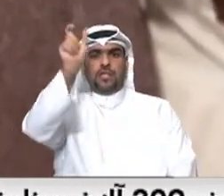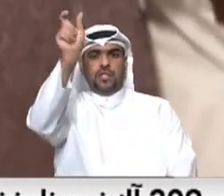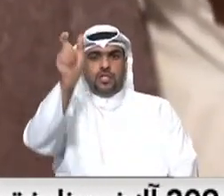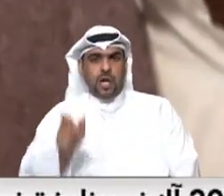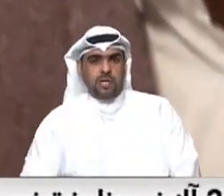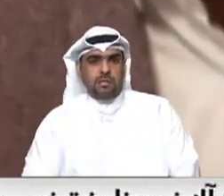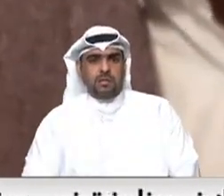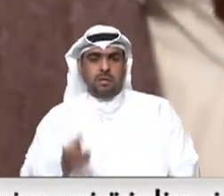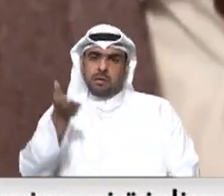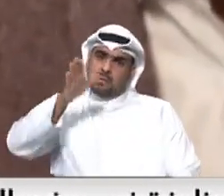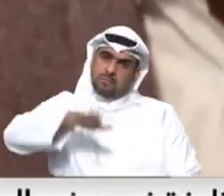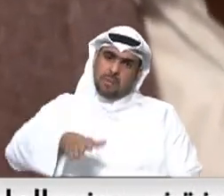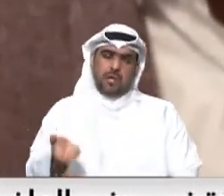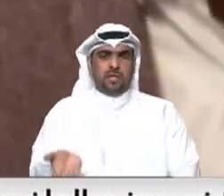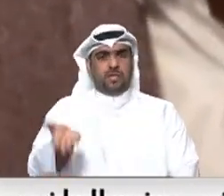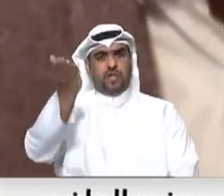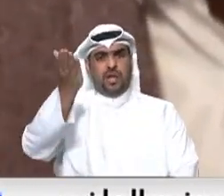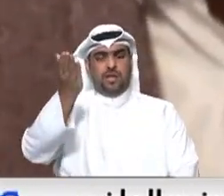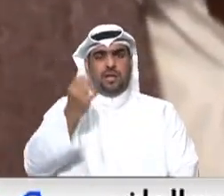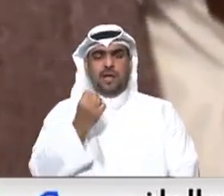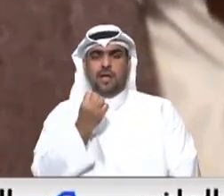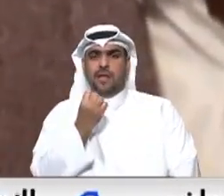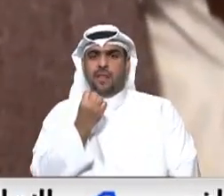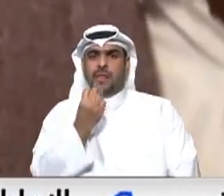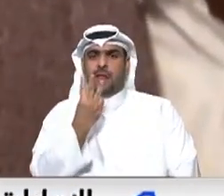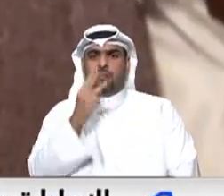من 130 جريحا، بينهم